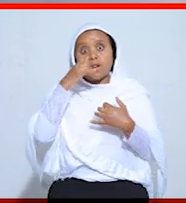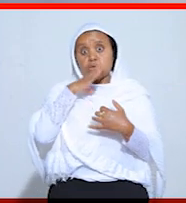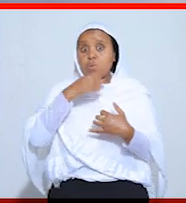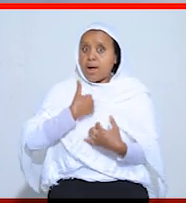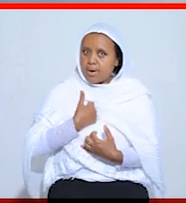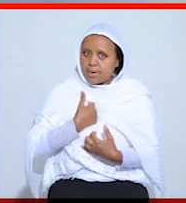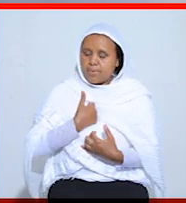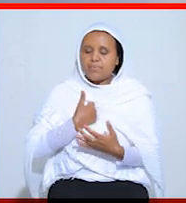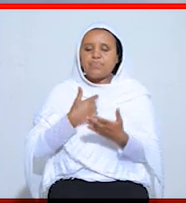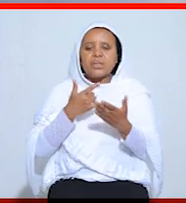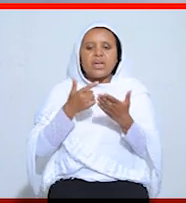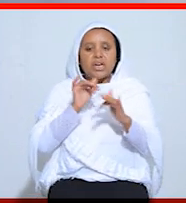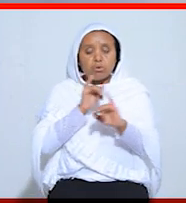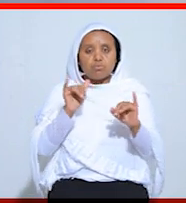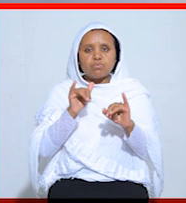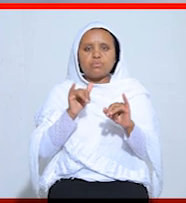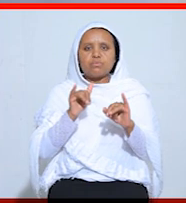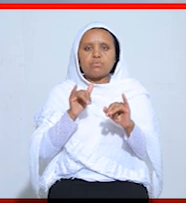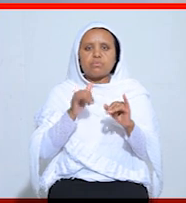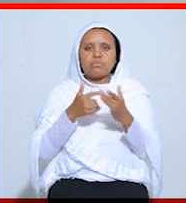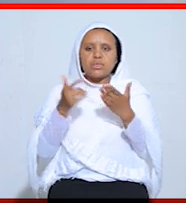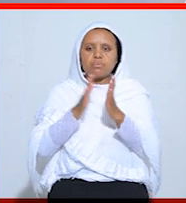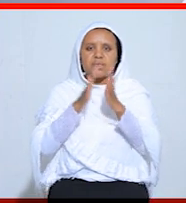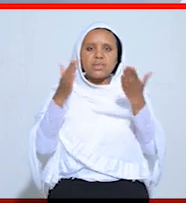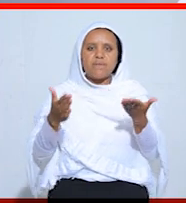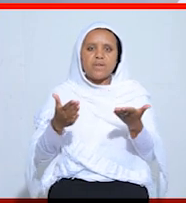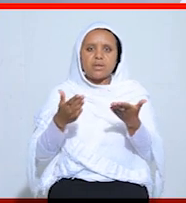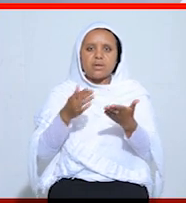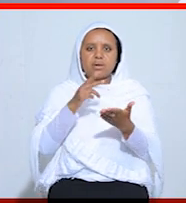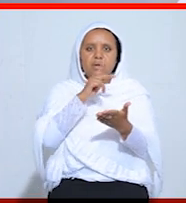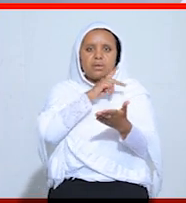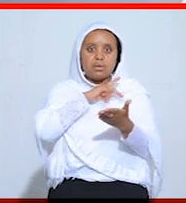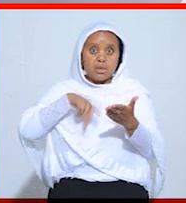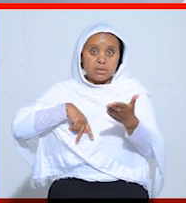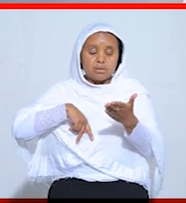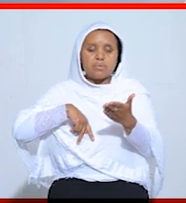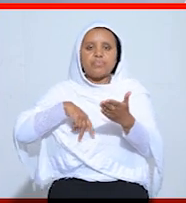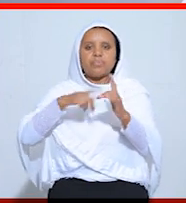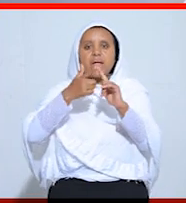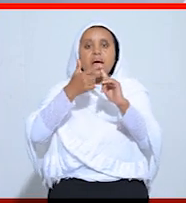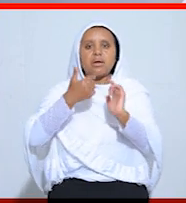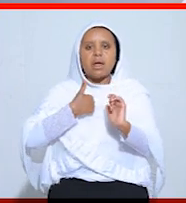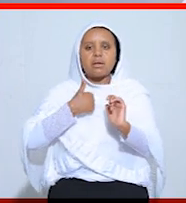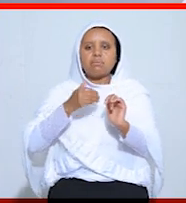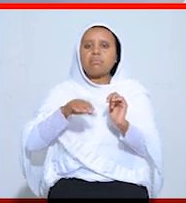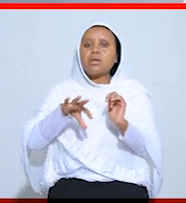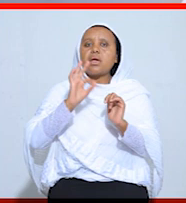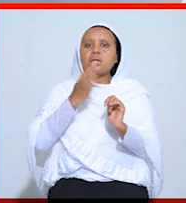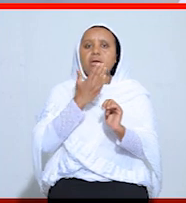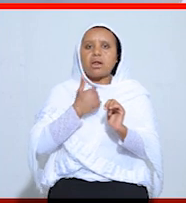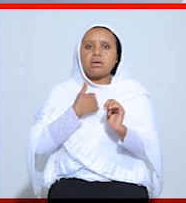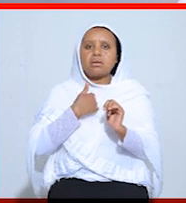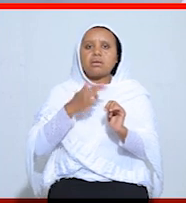ካለ እንደዚሁም በዚህ በመጽሐፈ ነገሥት ካልዕ ላይ የሚገኝ ታሪክ ደግሞ አለ።